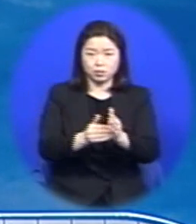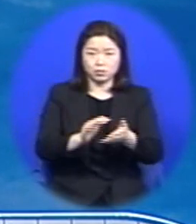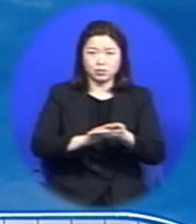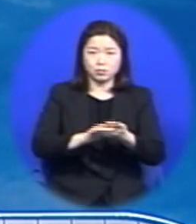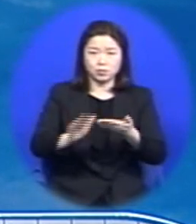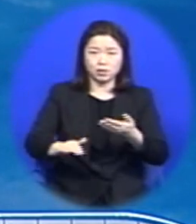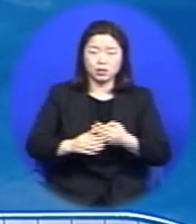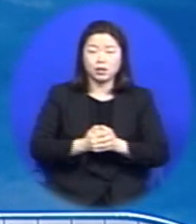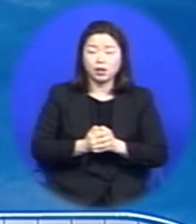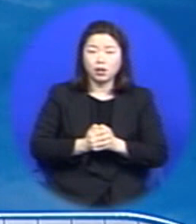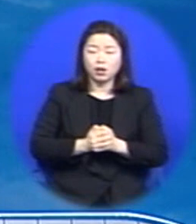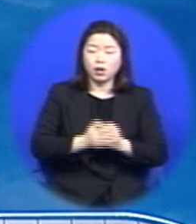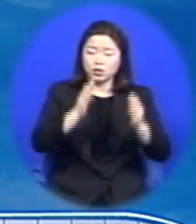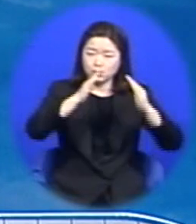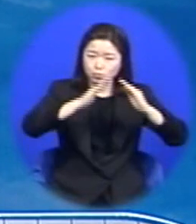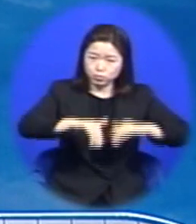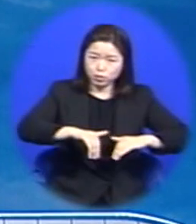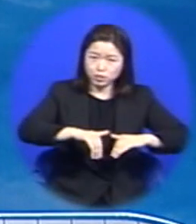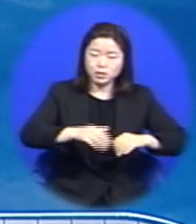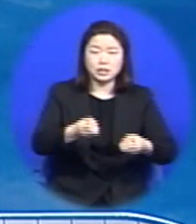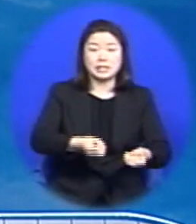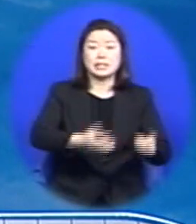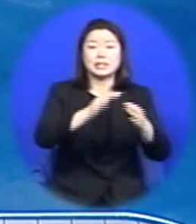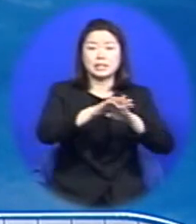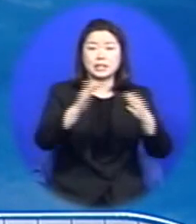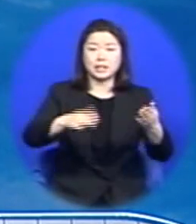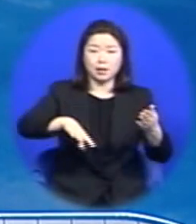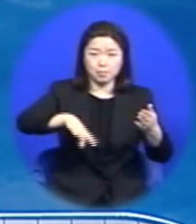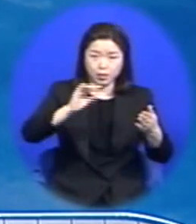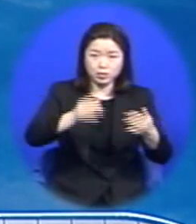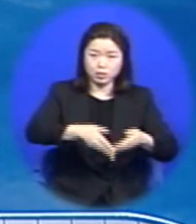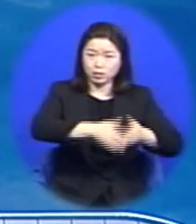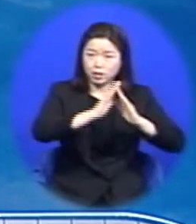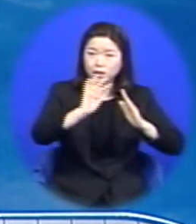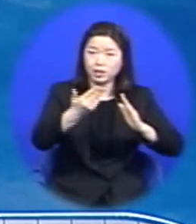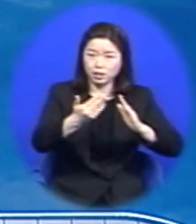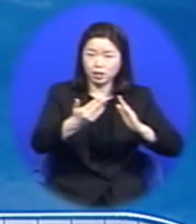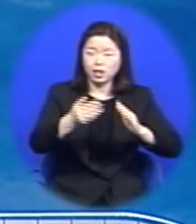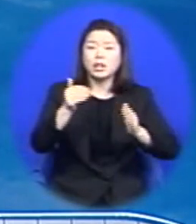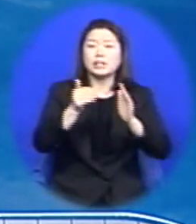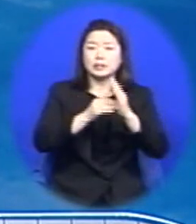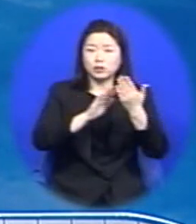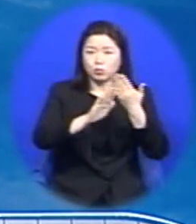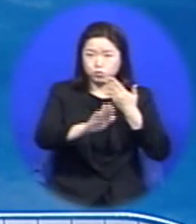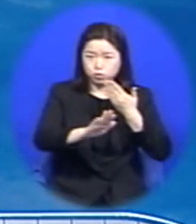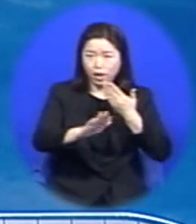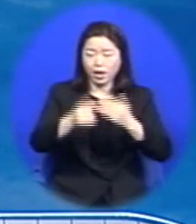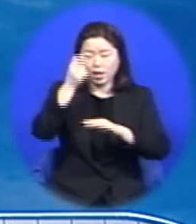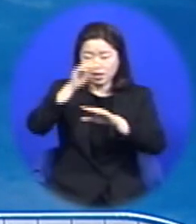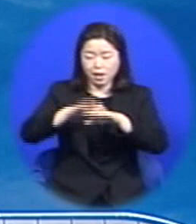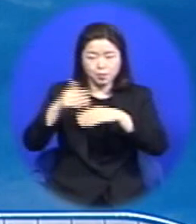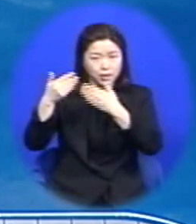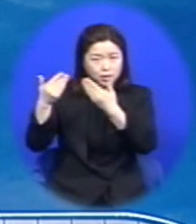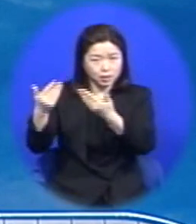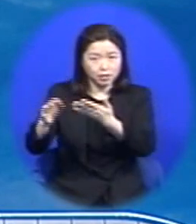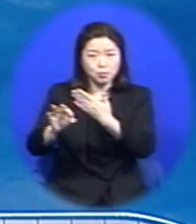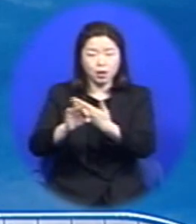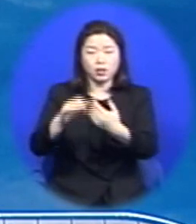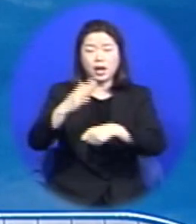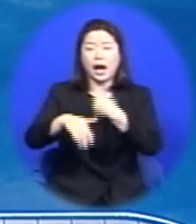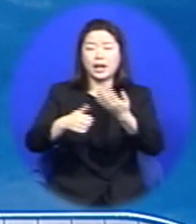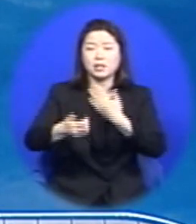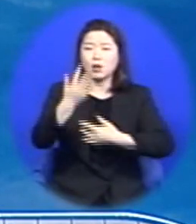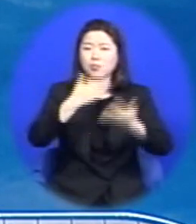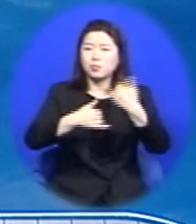무너진 제단이 수축이 되어야 되는 거구나. 그리고 하나님께 예배하면 하나님이 이렇게 불로 역사하시겠구나 하는